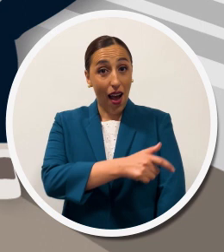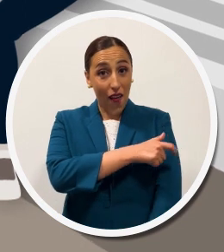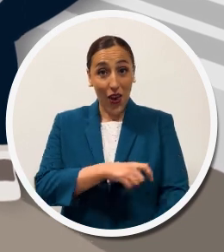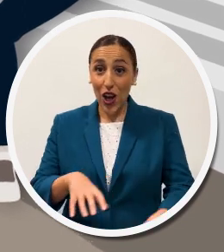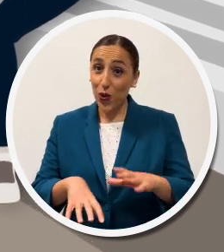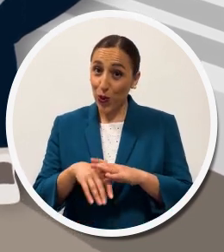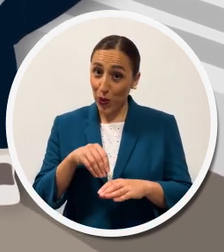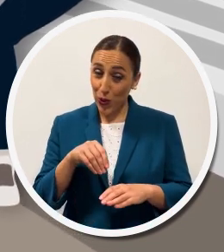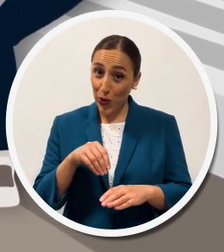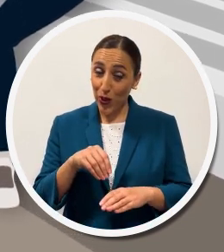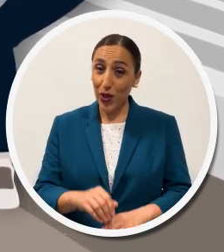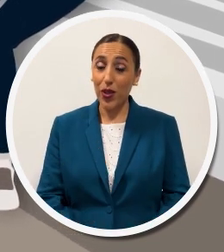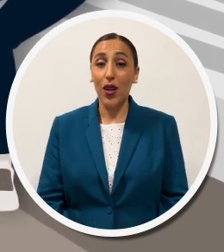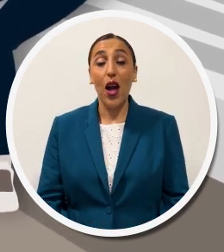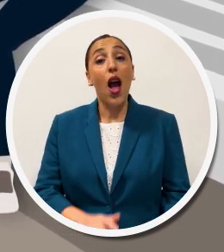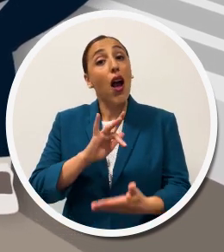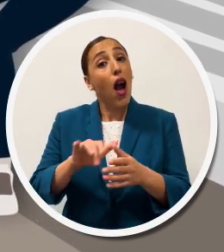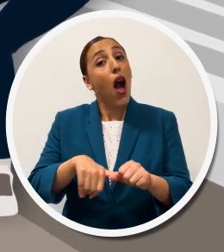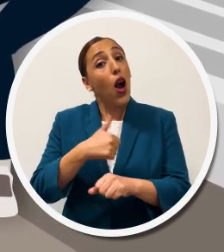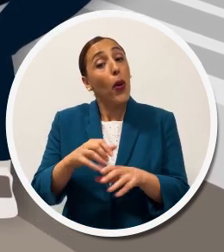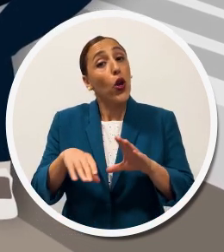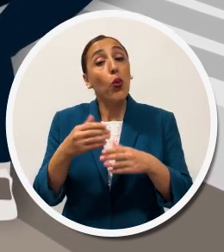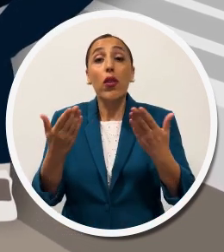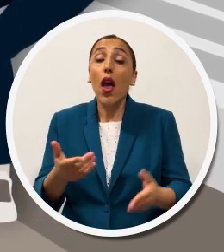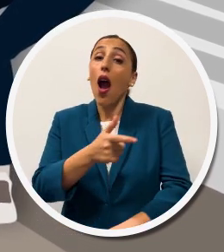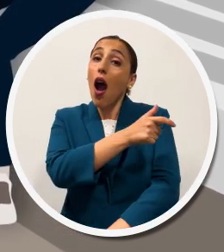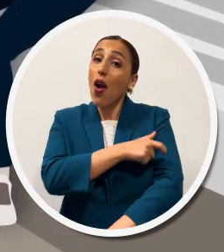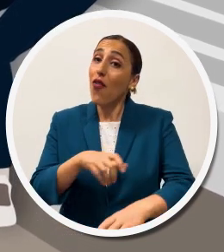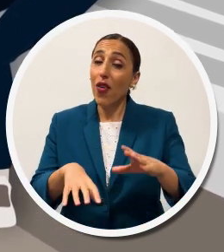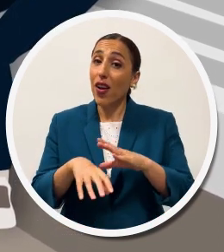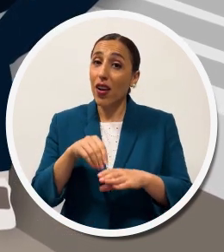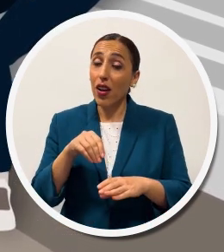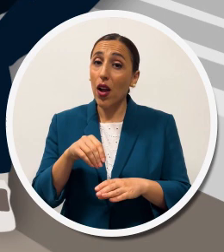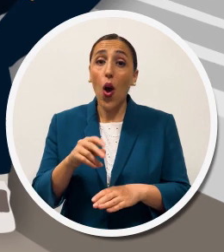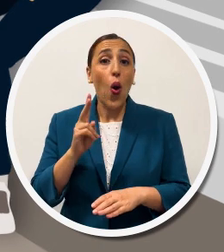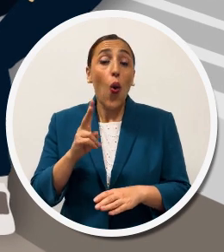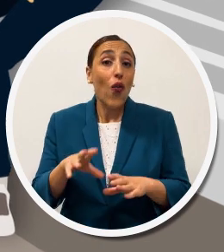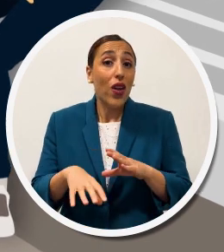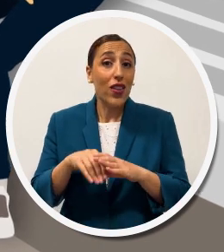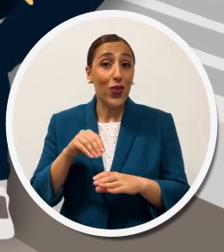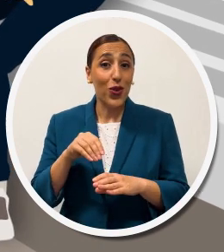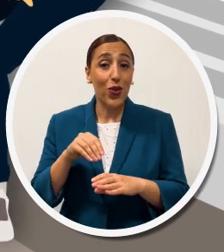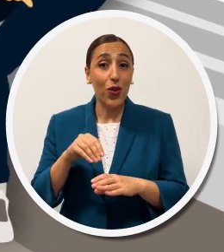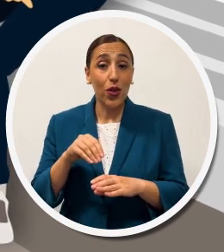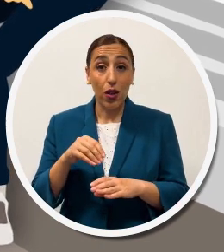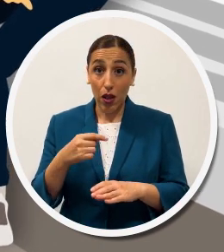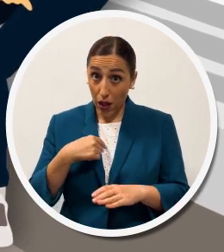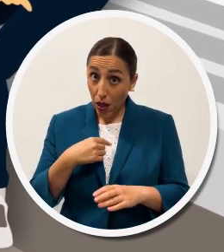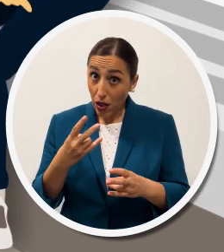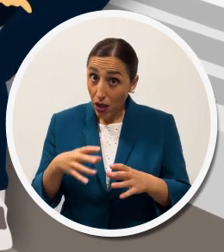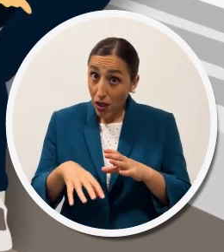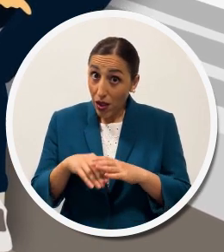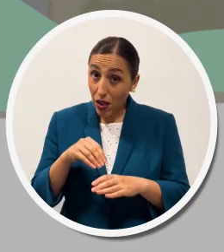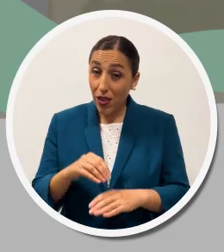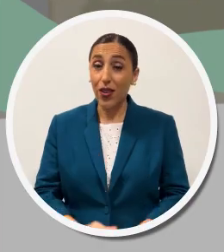ավականում դրություններ, հիմա քաղաքապետ են կտրելու, թե ավականի։ Իսկ ով է ընտրում։ Կարող են ես եմ